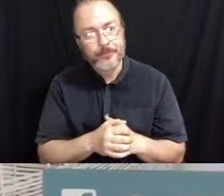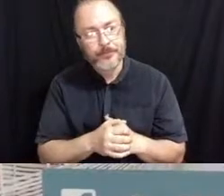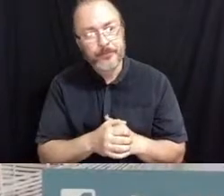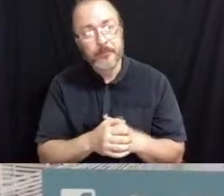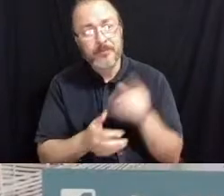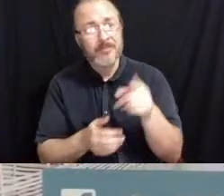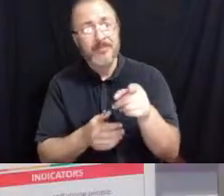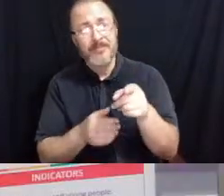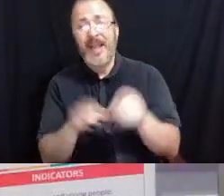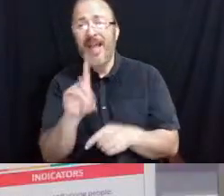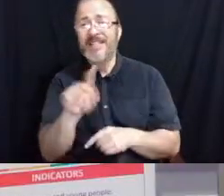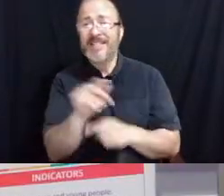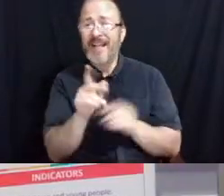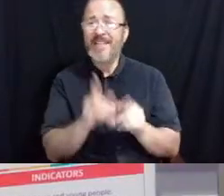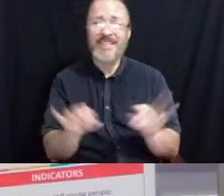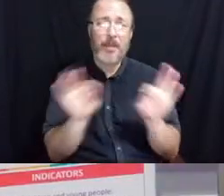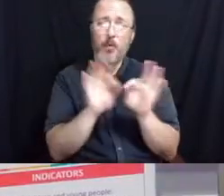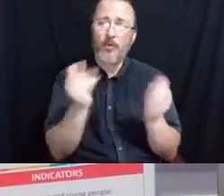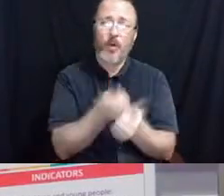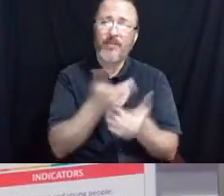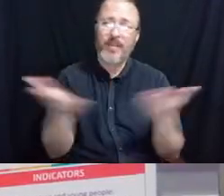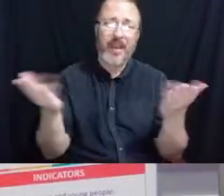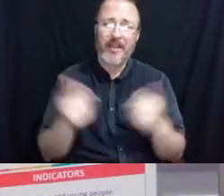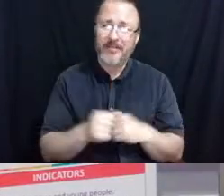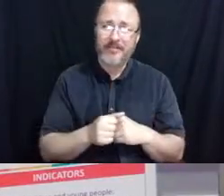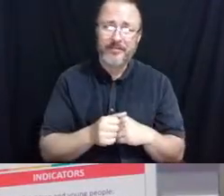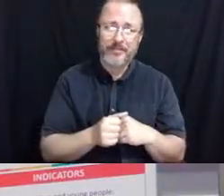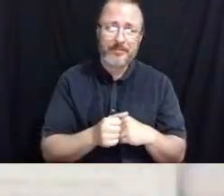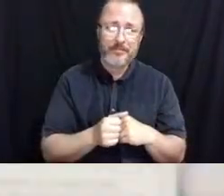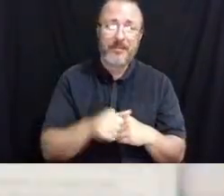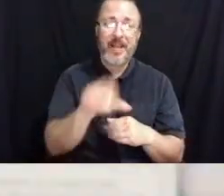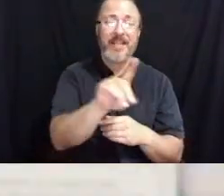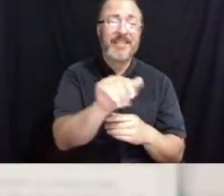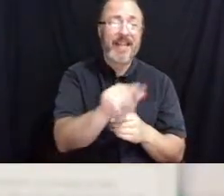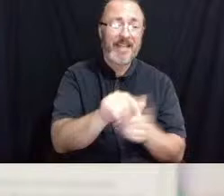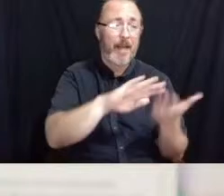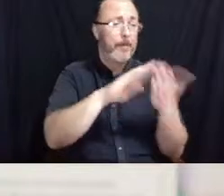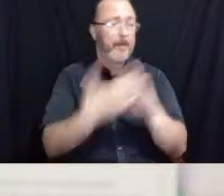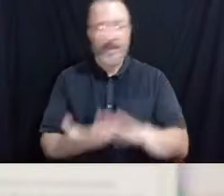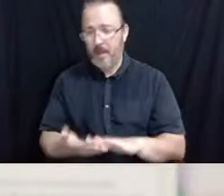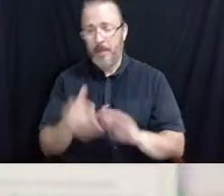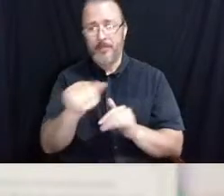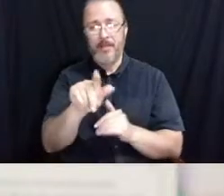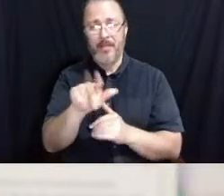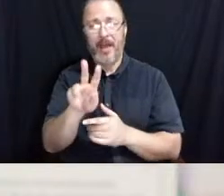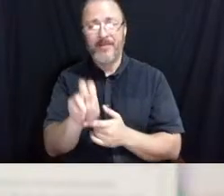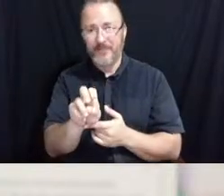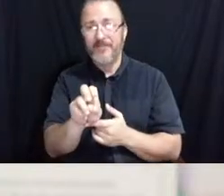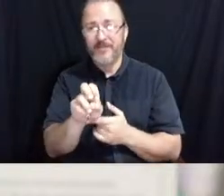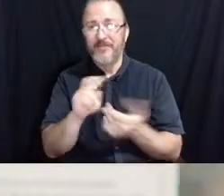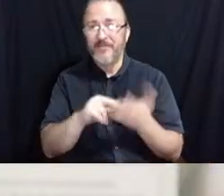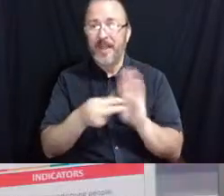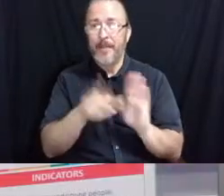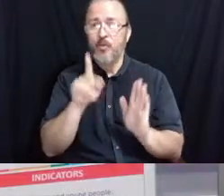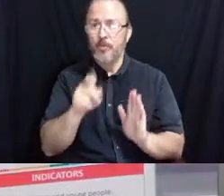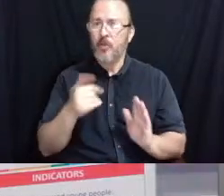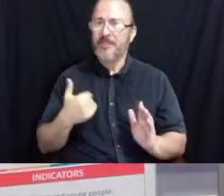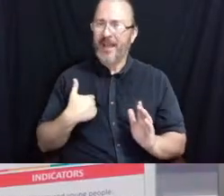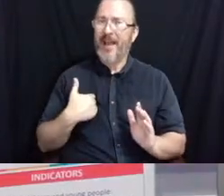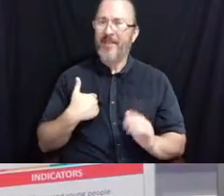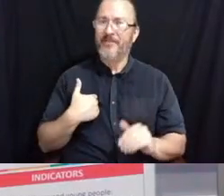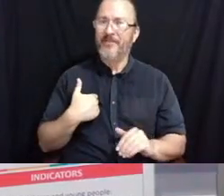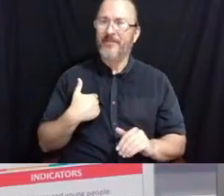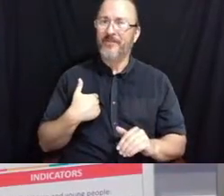Les données exactes sont importantes pour tout, comme excellent point de départ. Pour que les données enrichissent chaque mesure, on a besoin